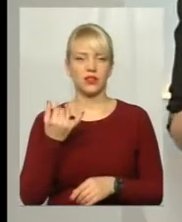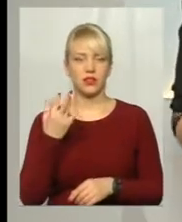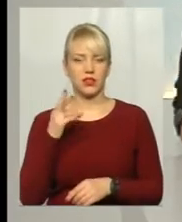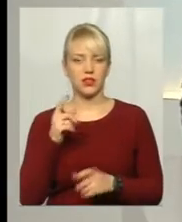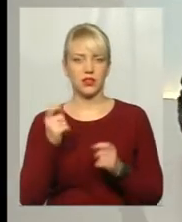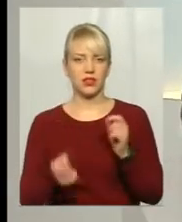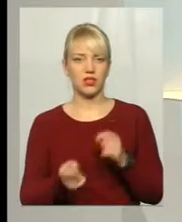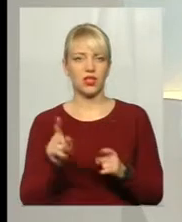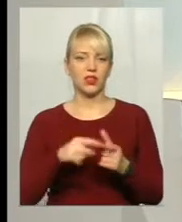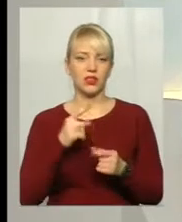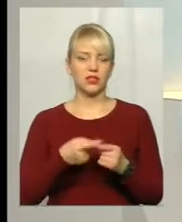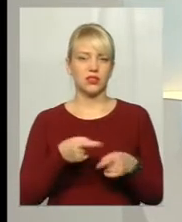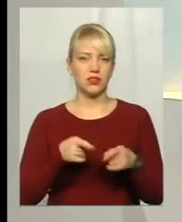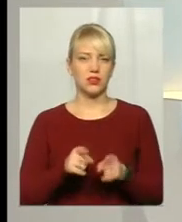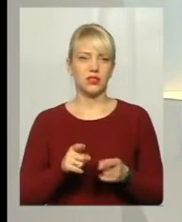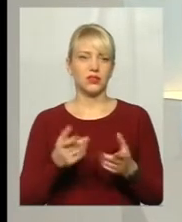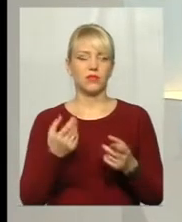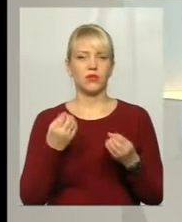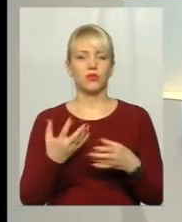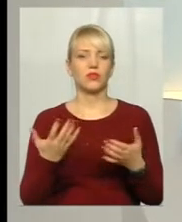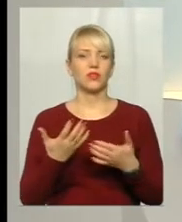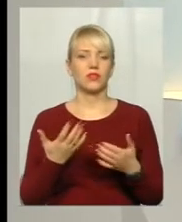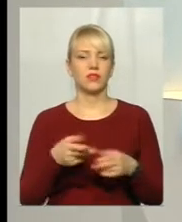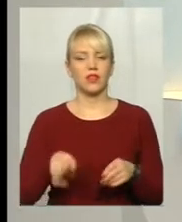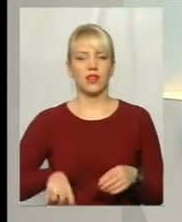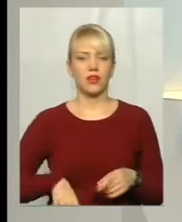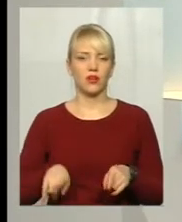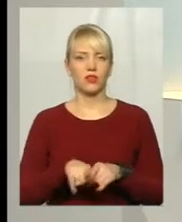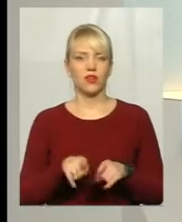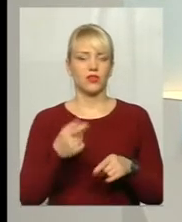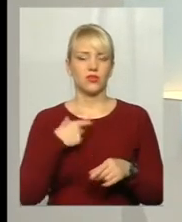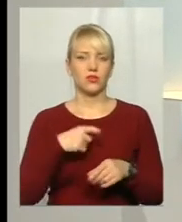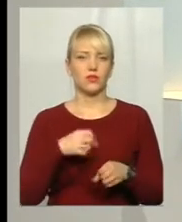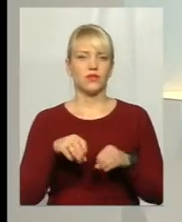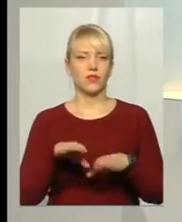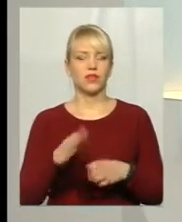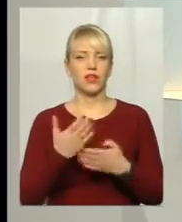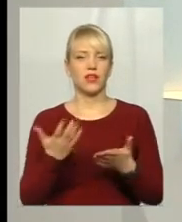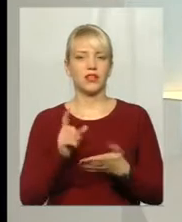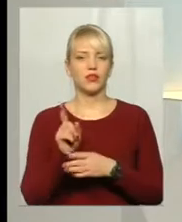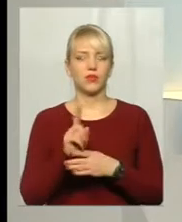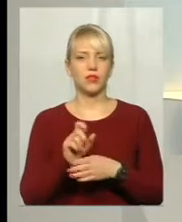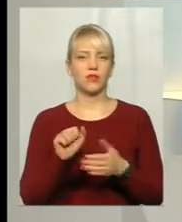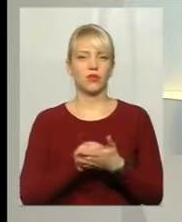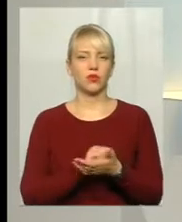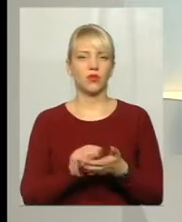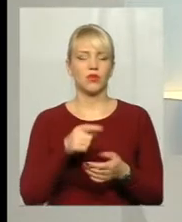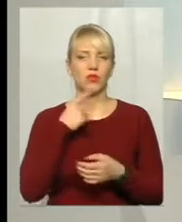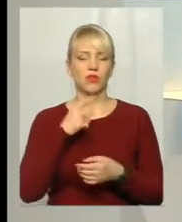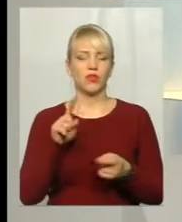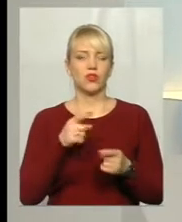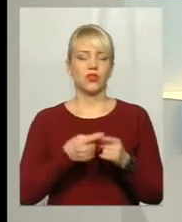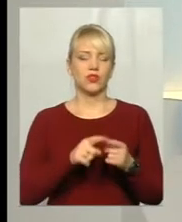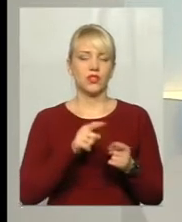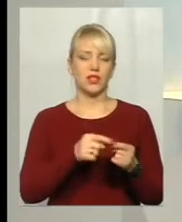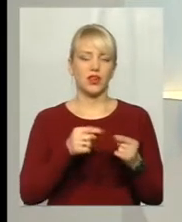чи це просто собі там директор так вирішив? Є якийсь нормативний документ, який говорить оці речі з такого-то по